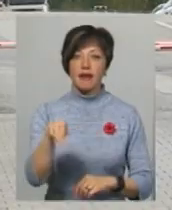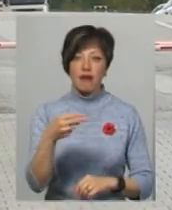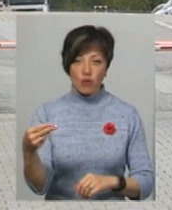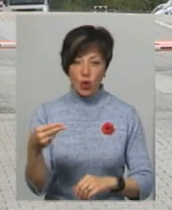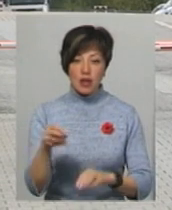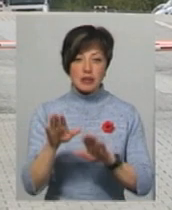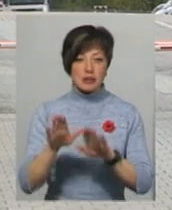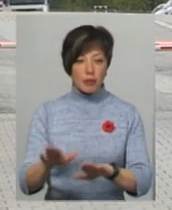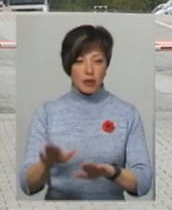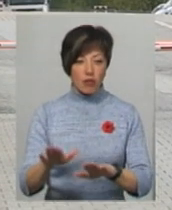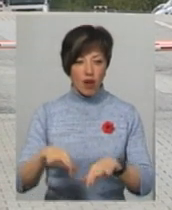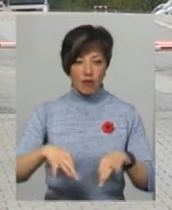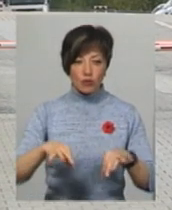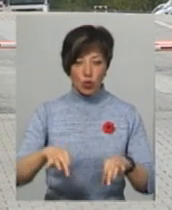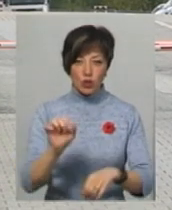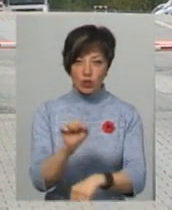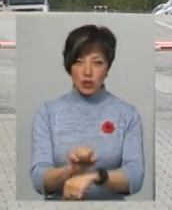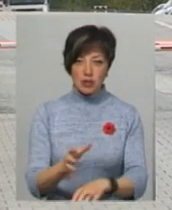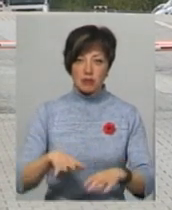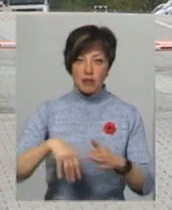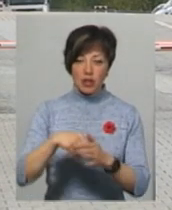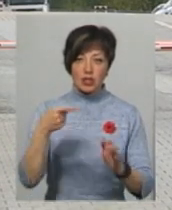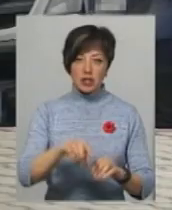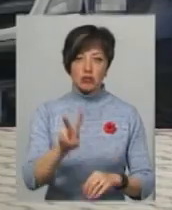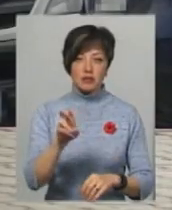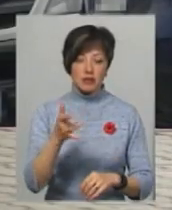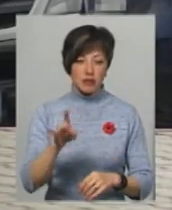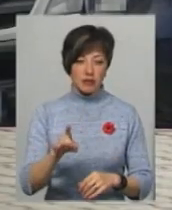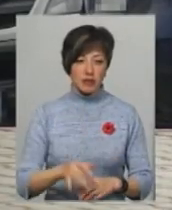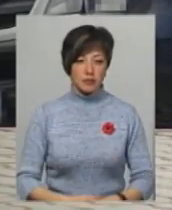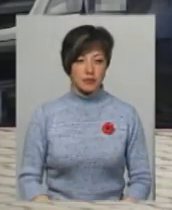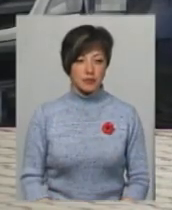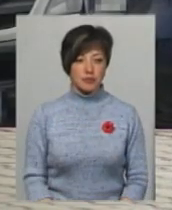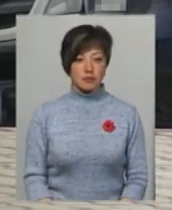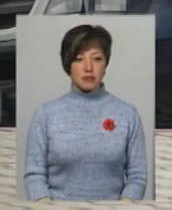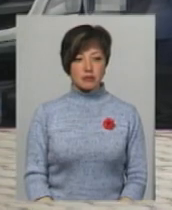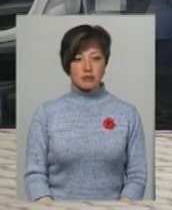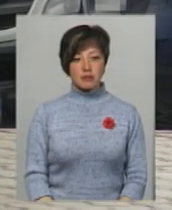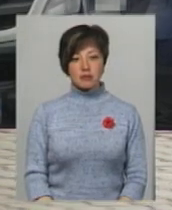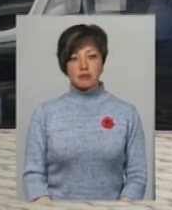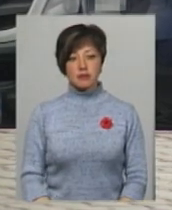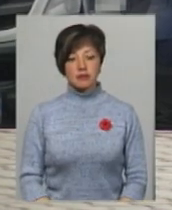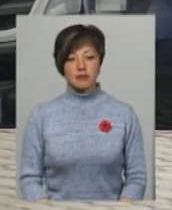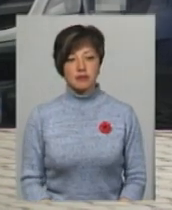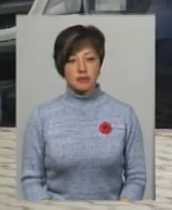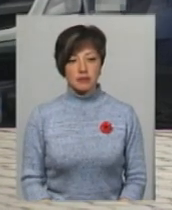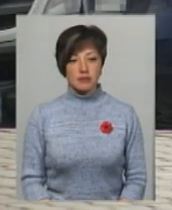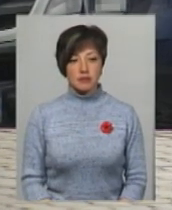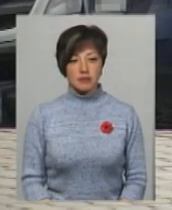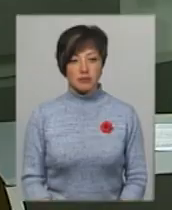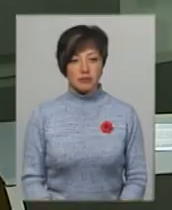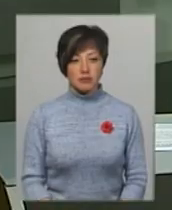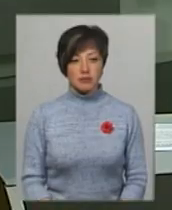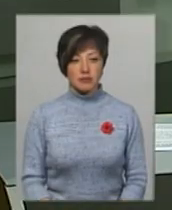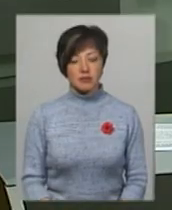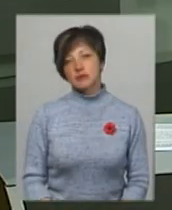За перебування автівки на стоянці митного посту сплачено 1200 гривень. Леся Боровець, Олександр Горішевський. Новини Поділля Центр.